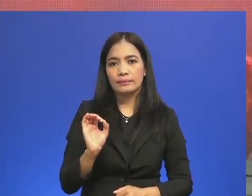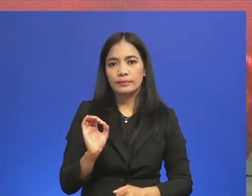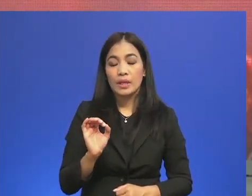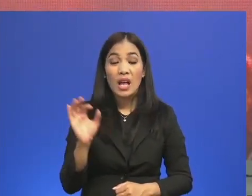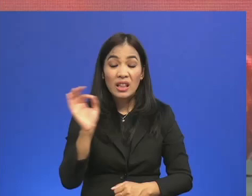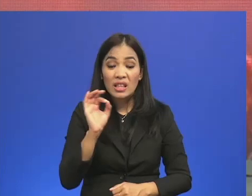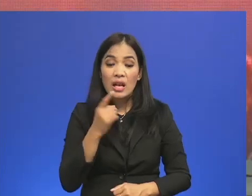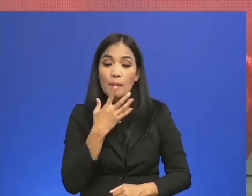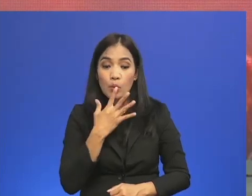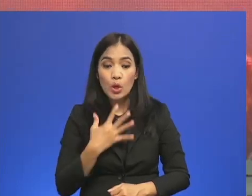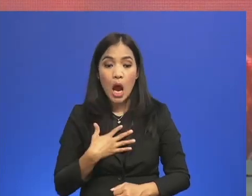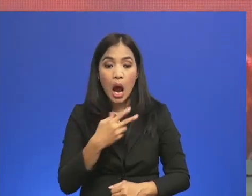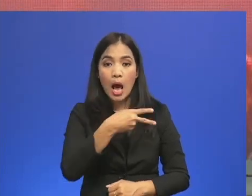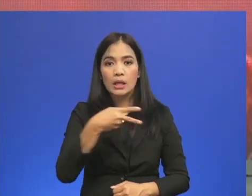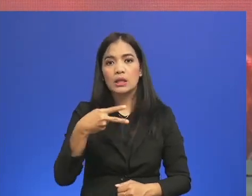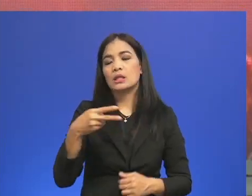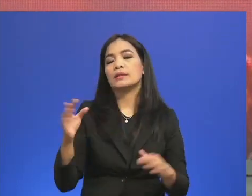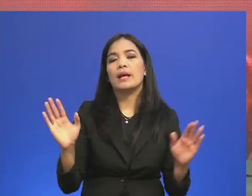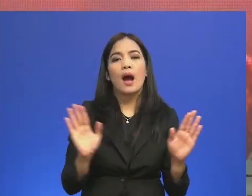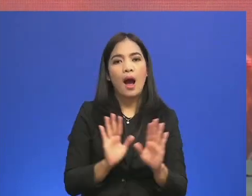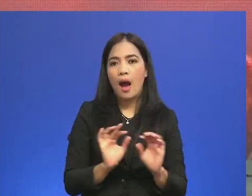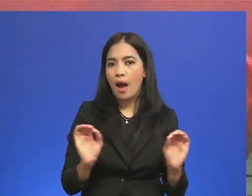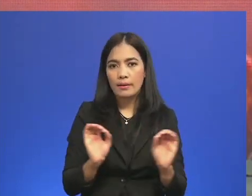tidak berarti